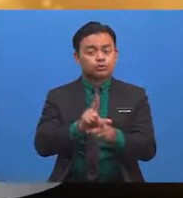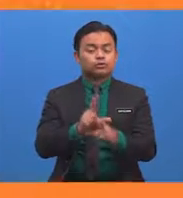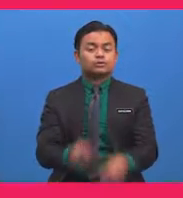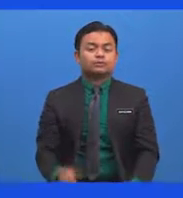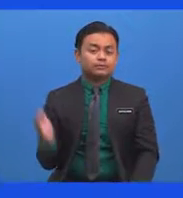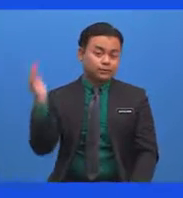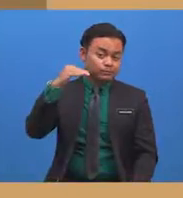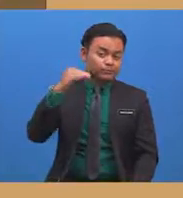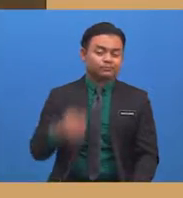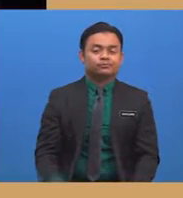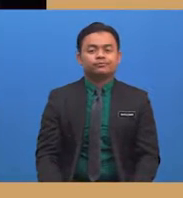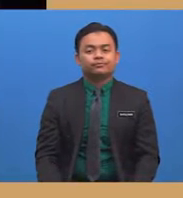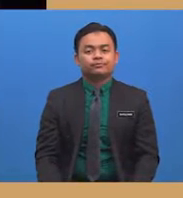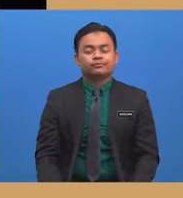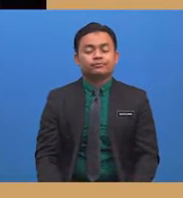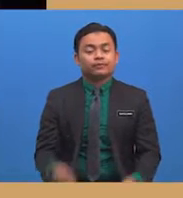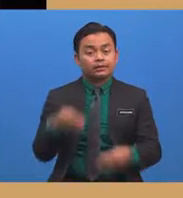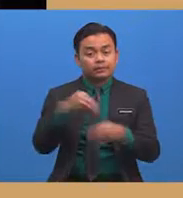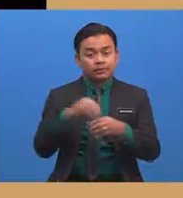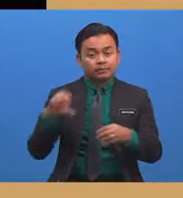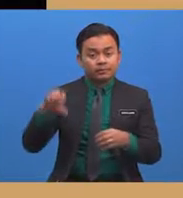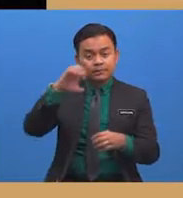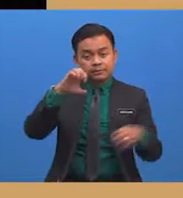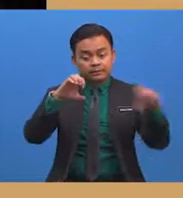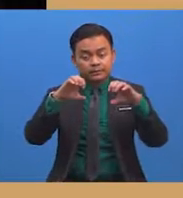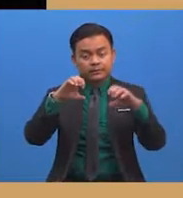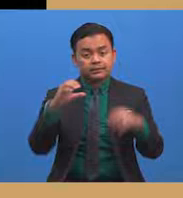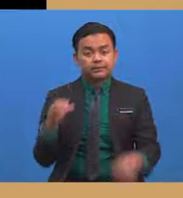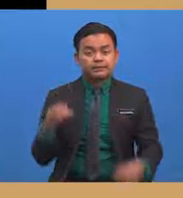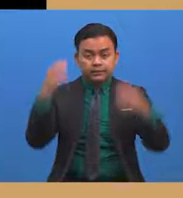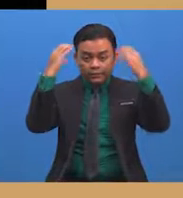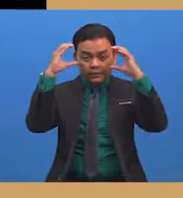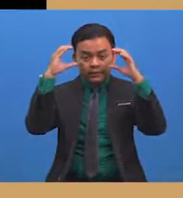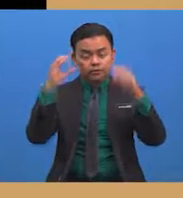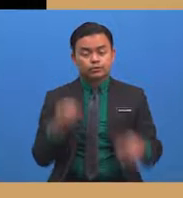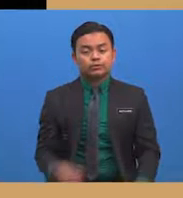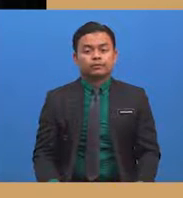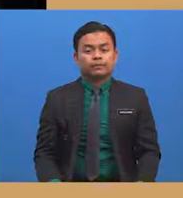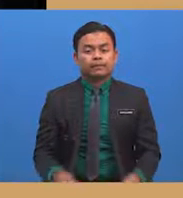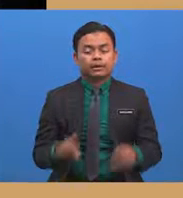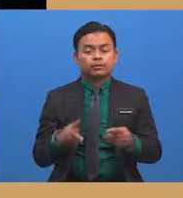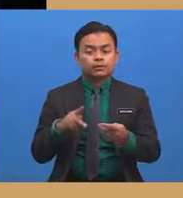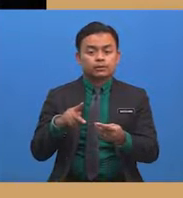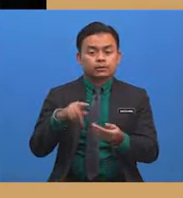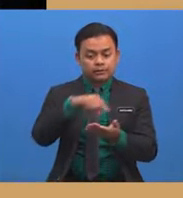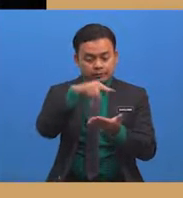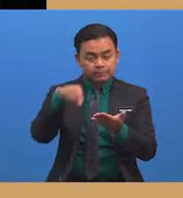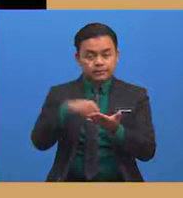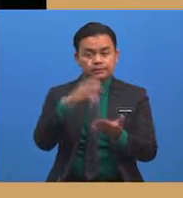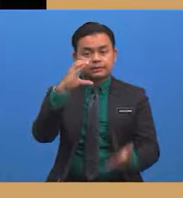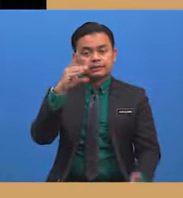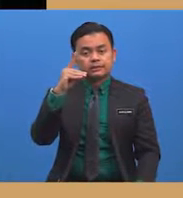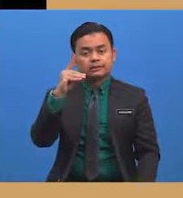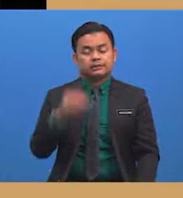Jom. Dalam eksperimen ini, cikgu hanya perlukan 3 keping CD, beberapa penyepit baju